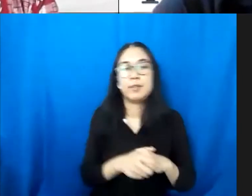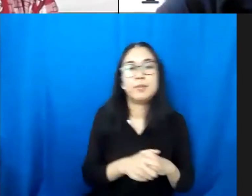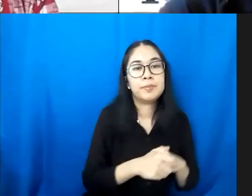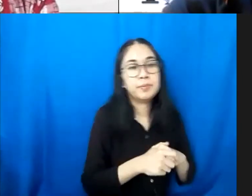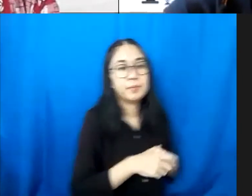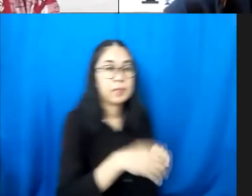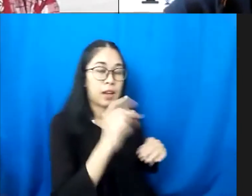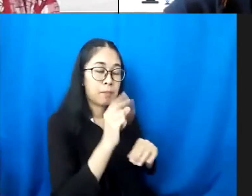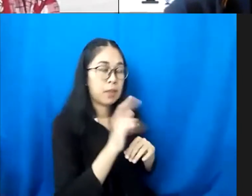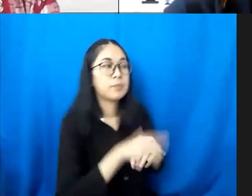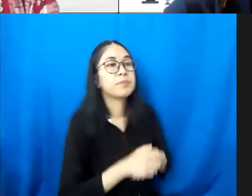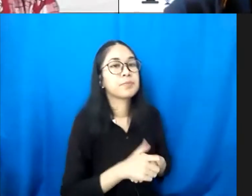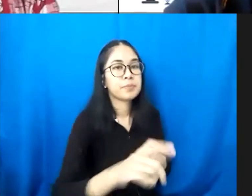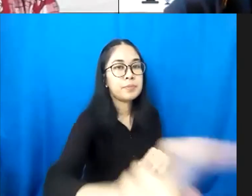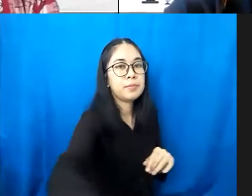kan